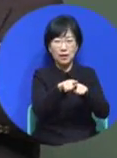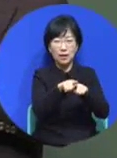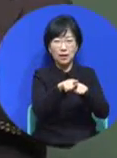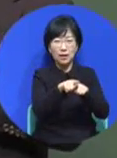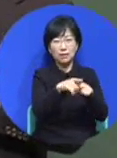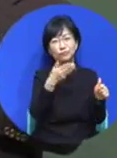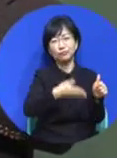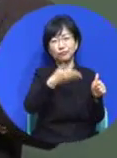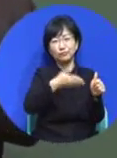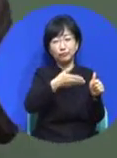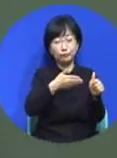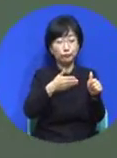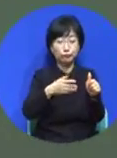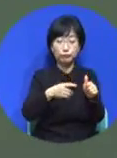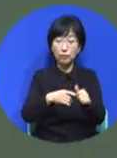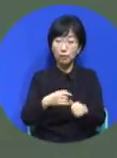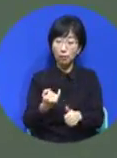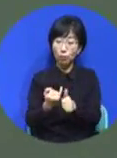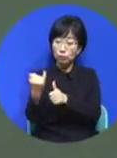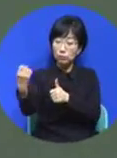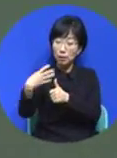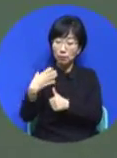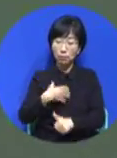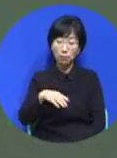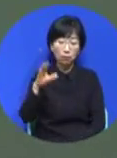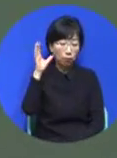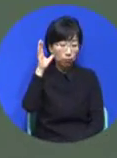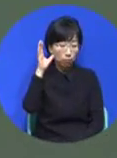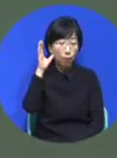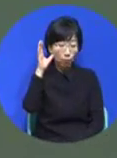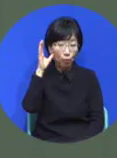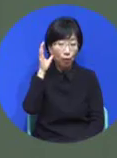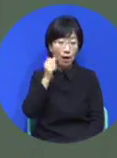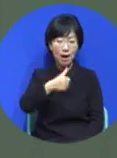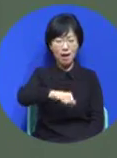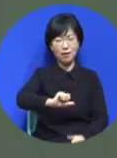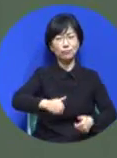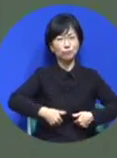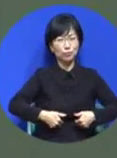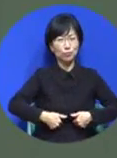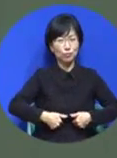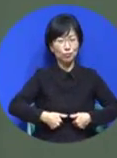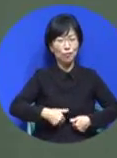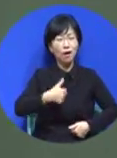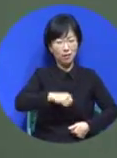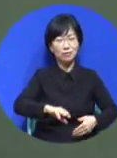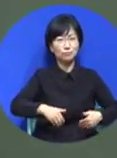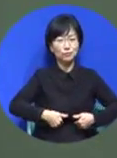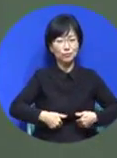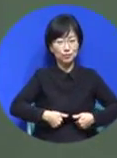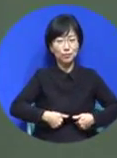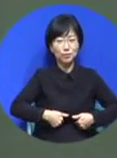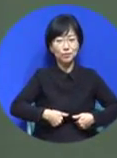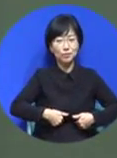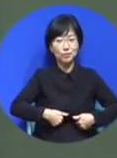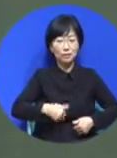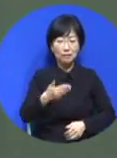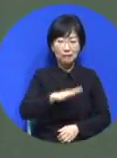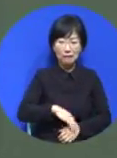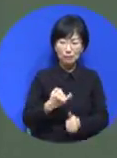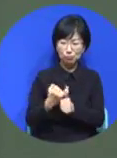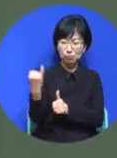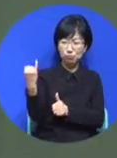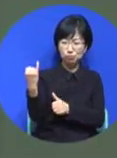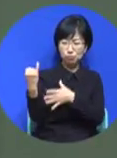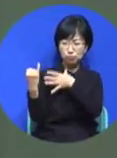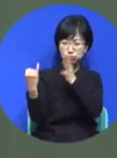passage. 아브라함 생각에도 맞거든. 아니, 그래도 그렇지. 자식이 있어야 되는데 옛날에 그게 단대 말이죠. 어떻게 저 여자에게 애를